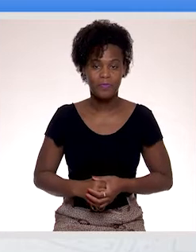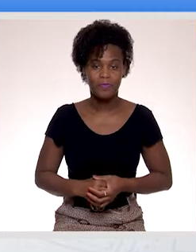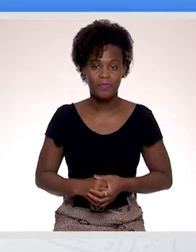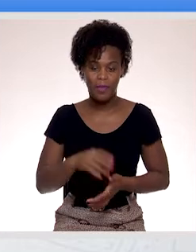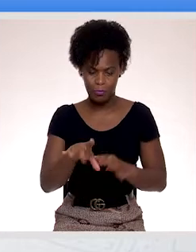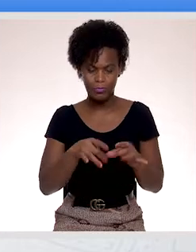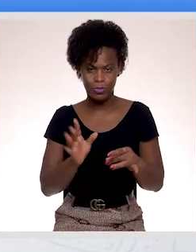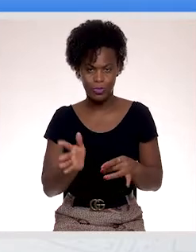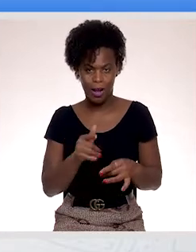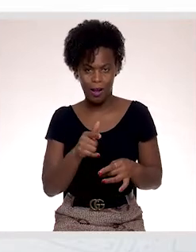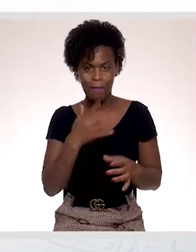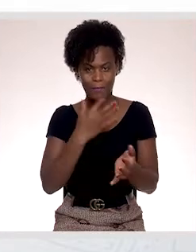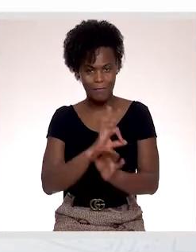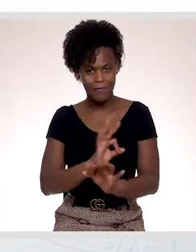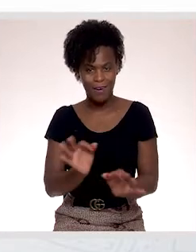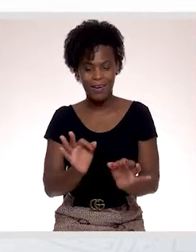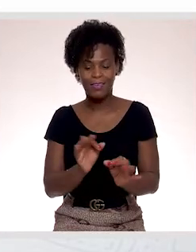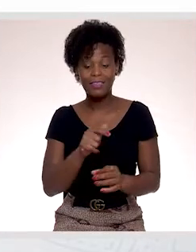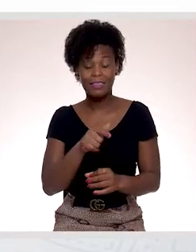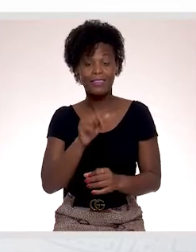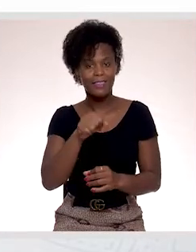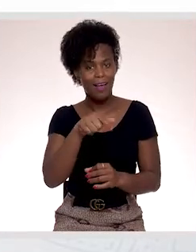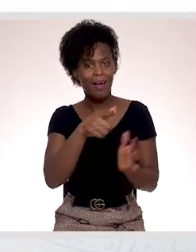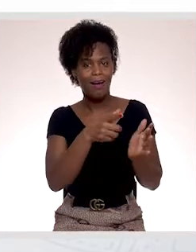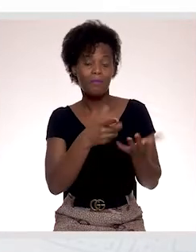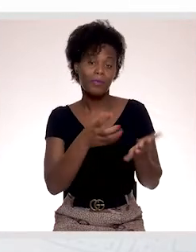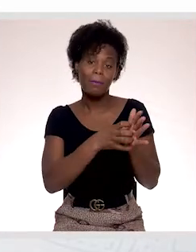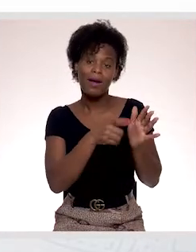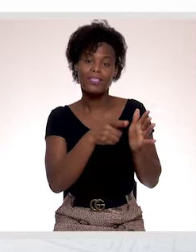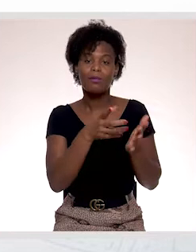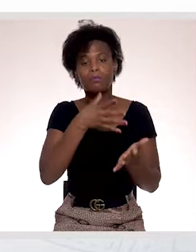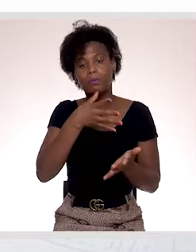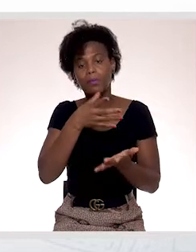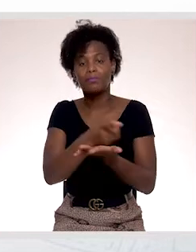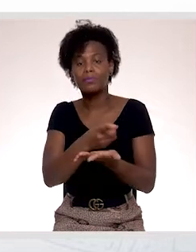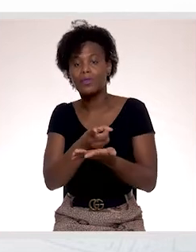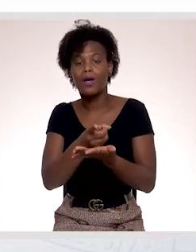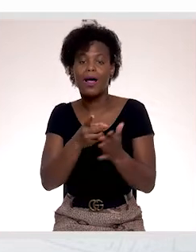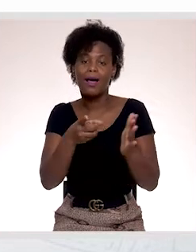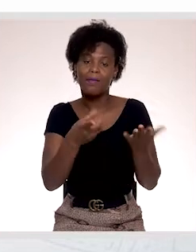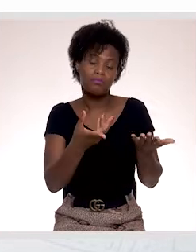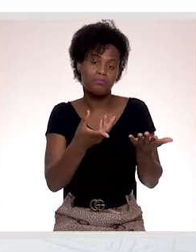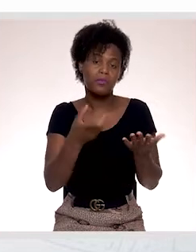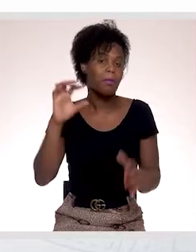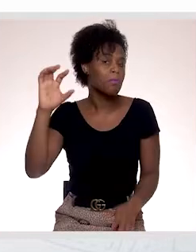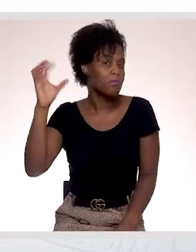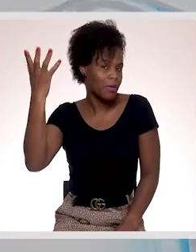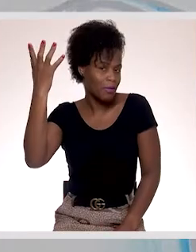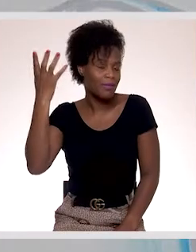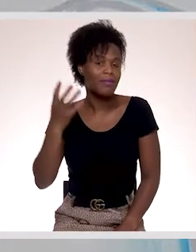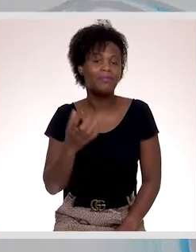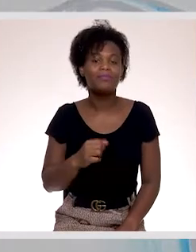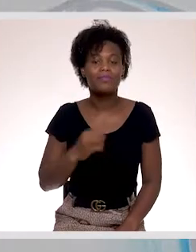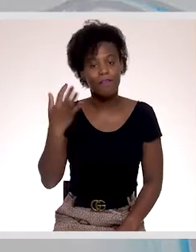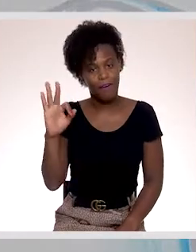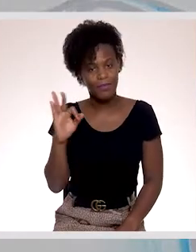Tu l'as choisi? Parfait. Il s'agit bien de la présentation de la carte météo de France. Parfait.